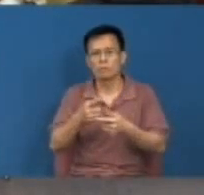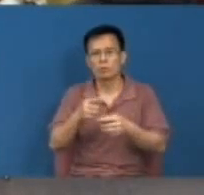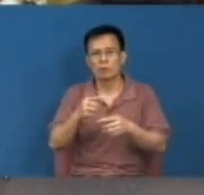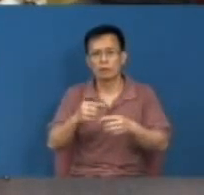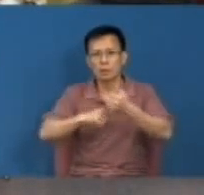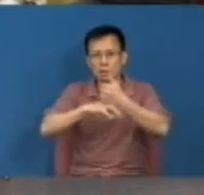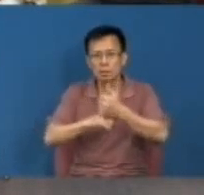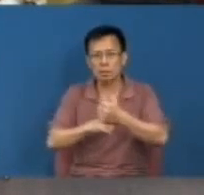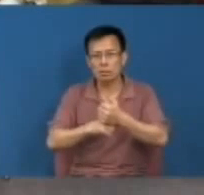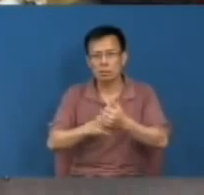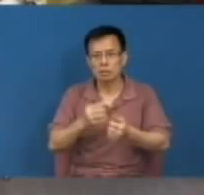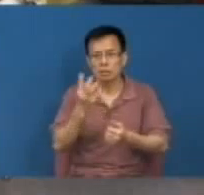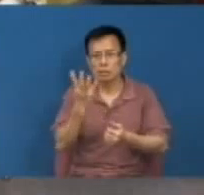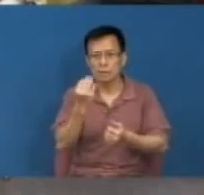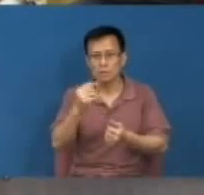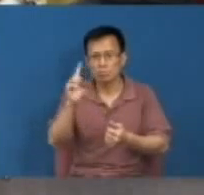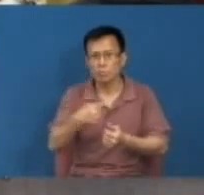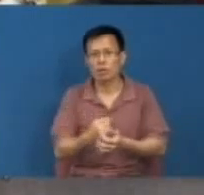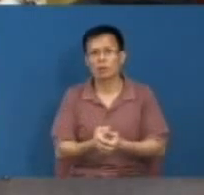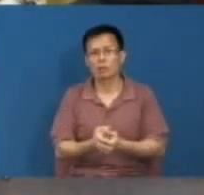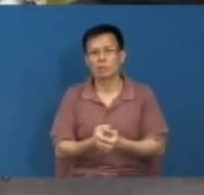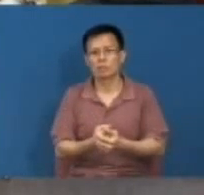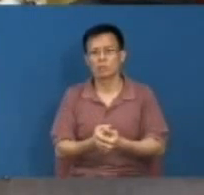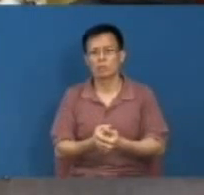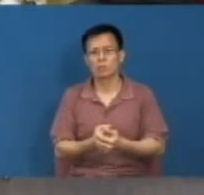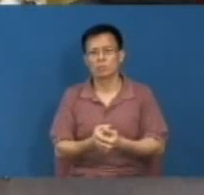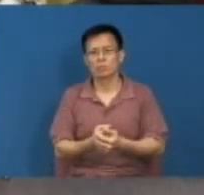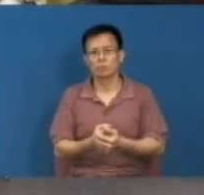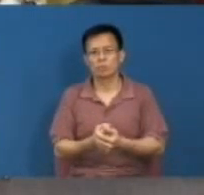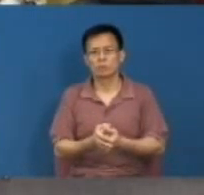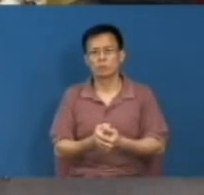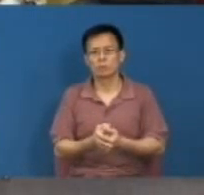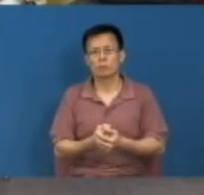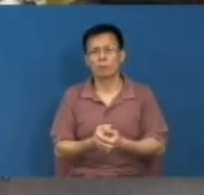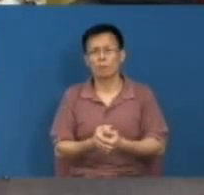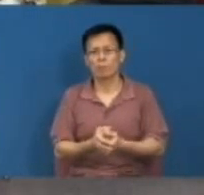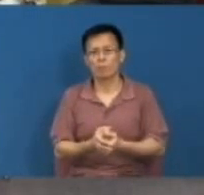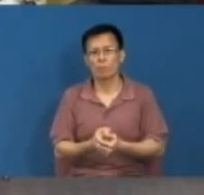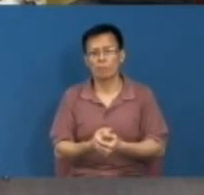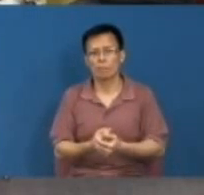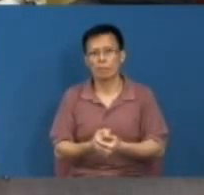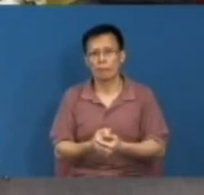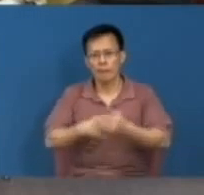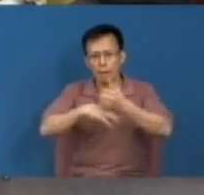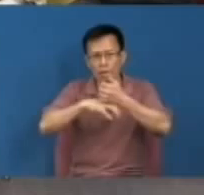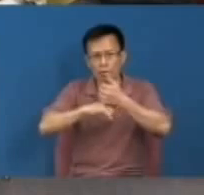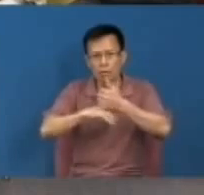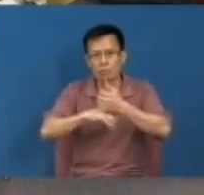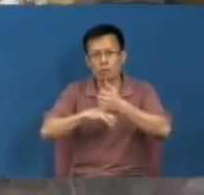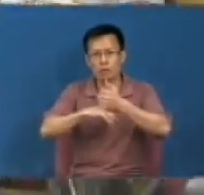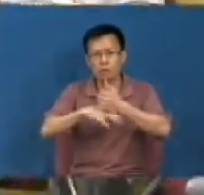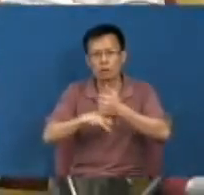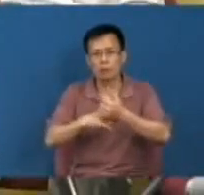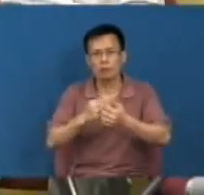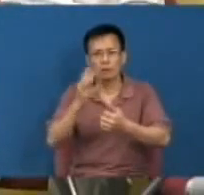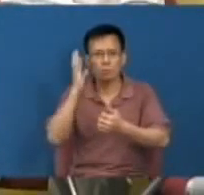基哥話值40萬， 唔係咁講，唔係呢個問題。即係咧，阿基哥同我